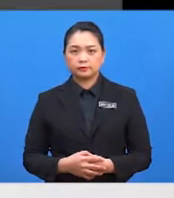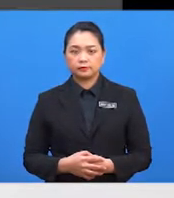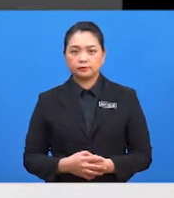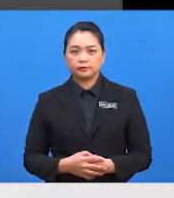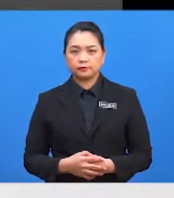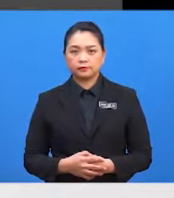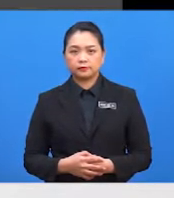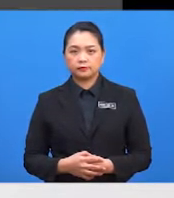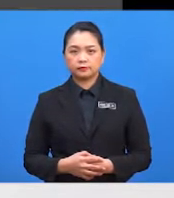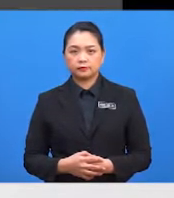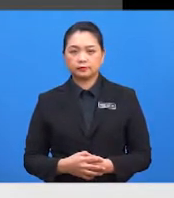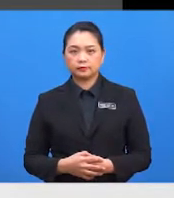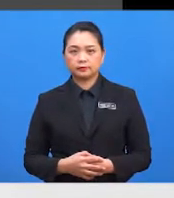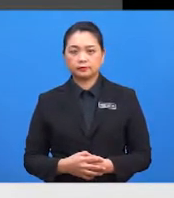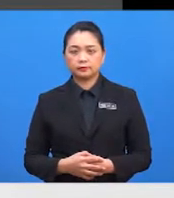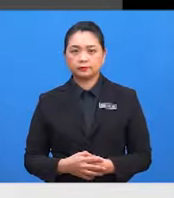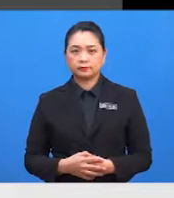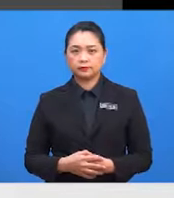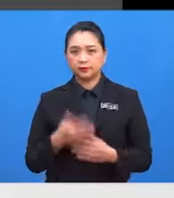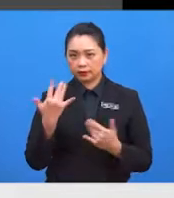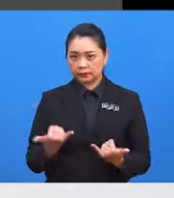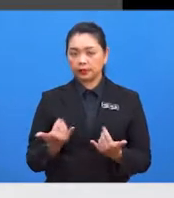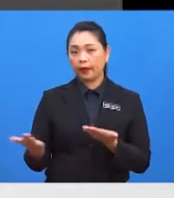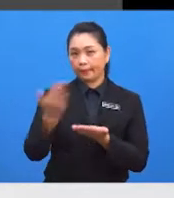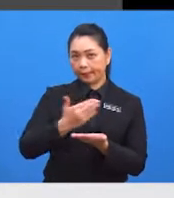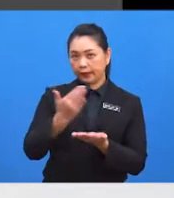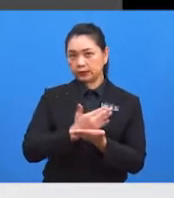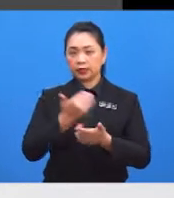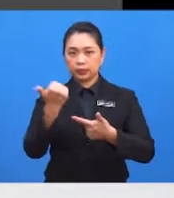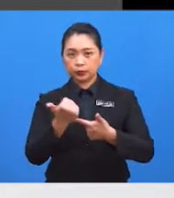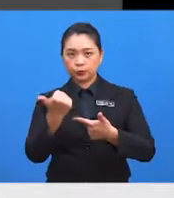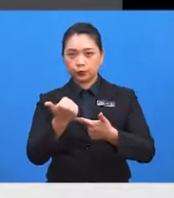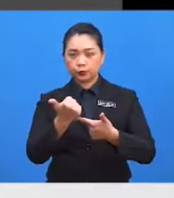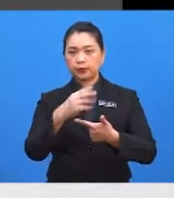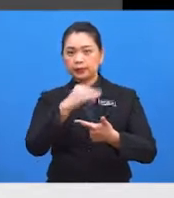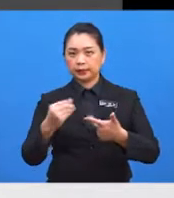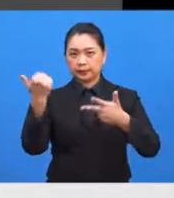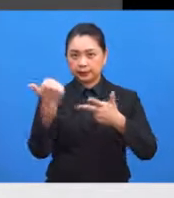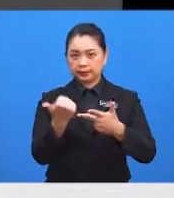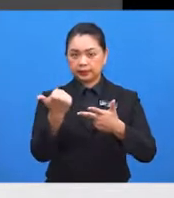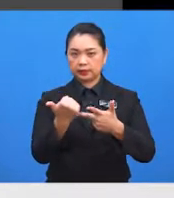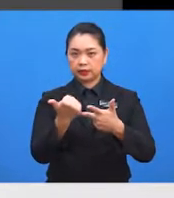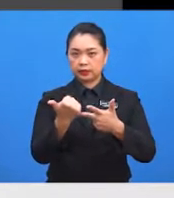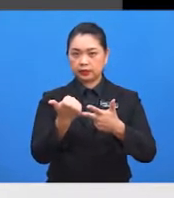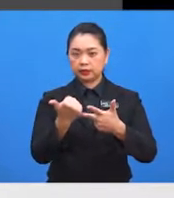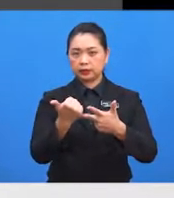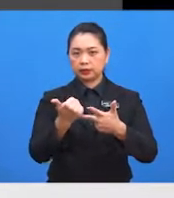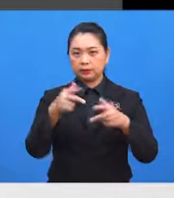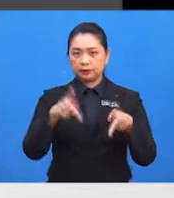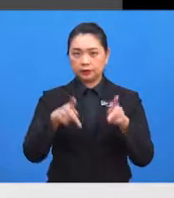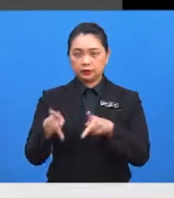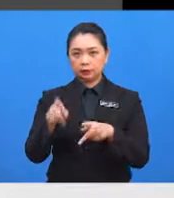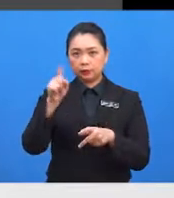Setelah itu, pada halaman kedua dan yang ketiga, pelajar-pelajar perlu